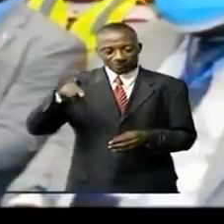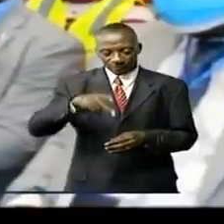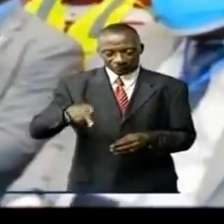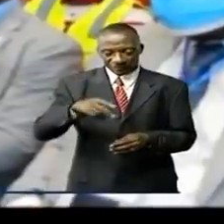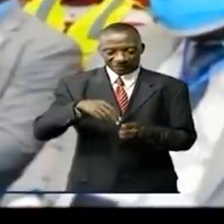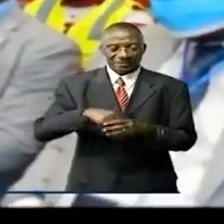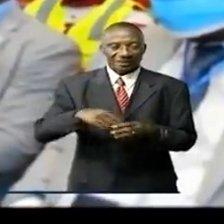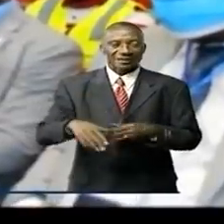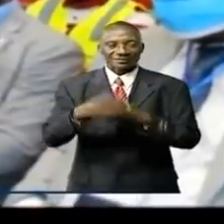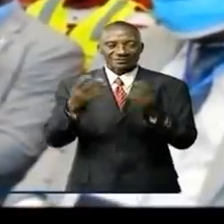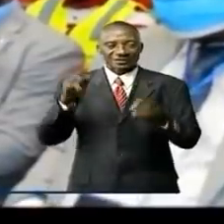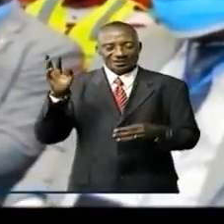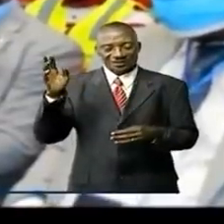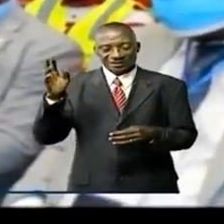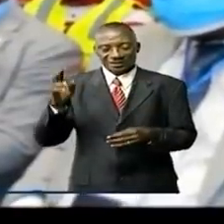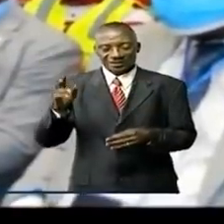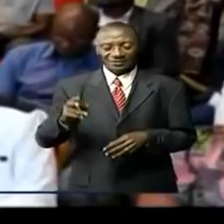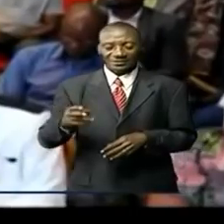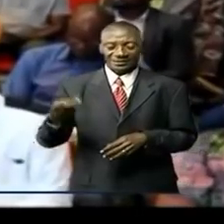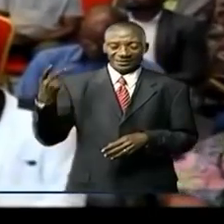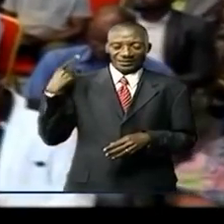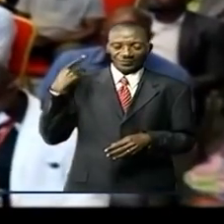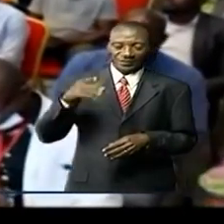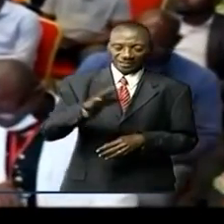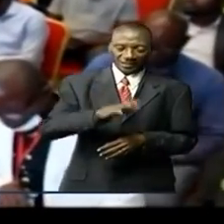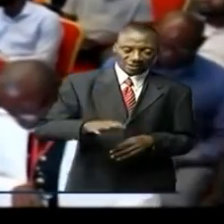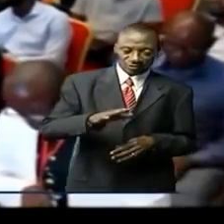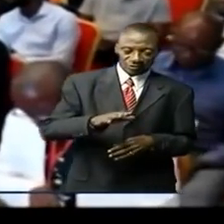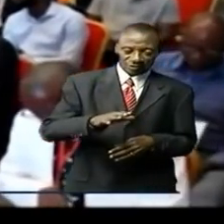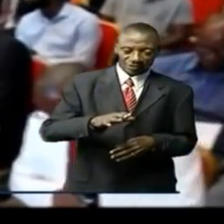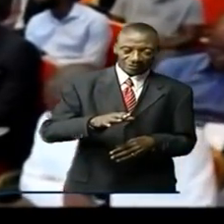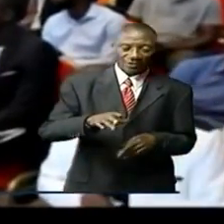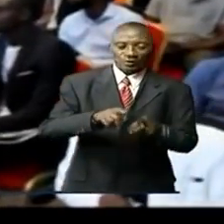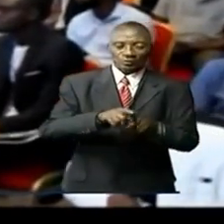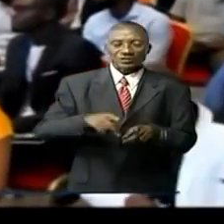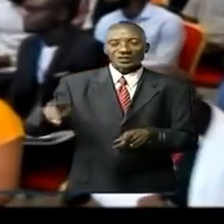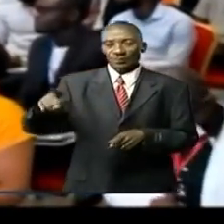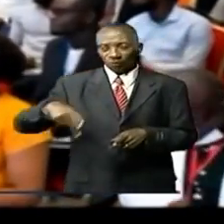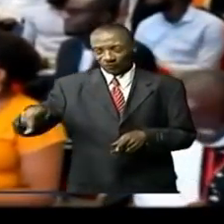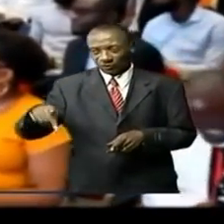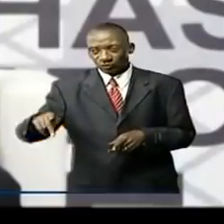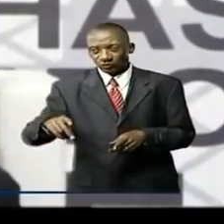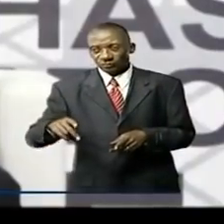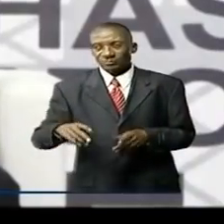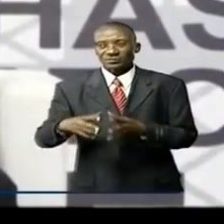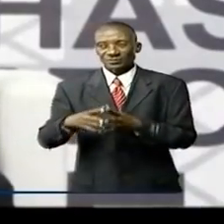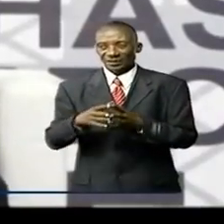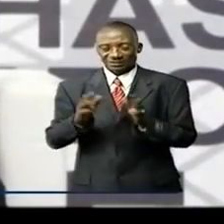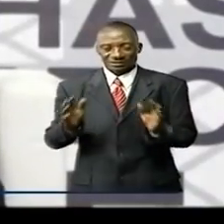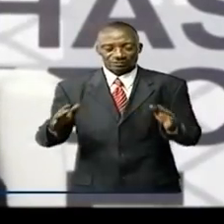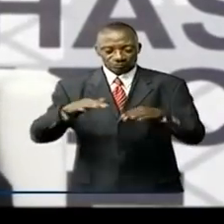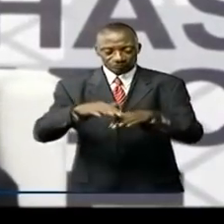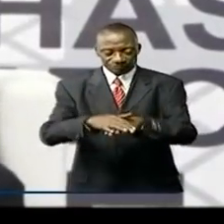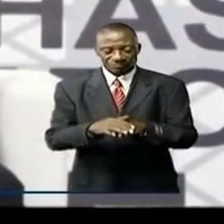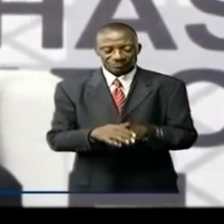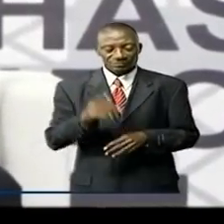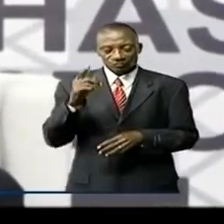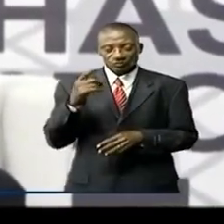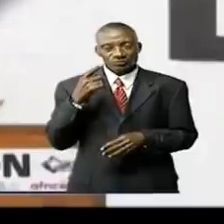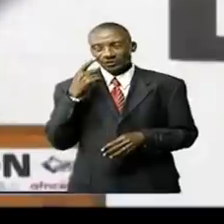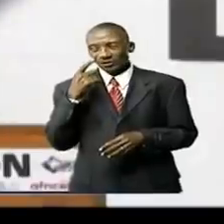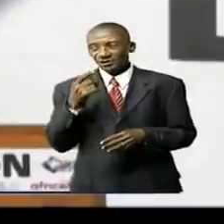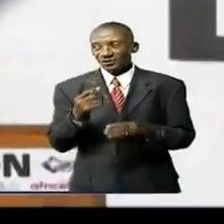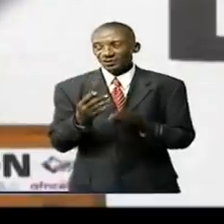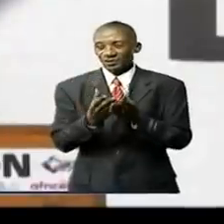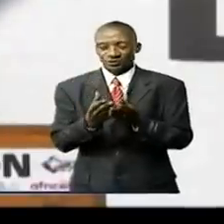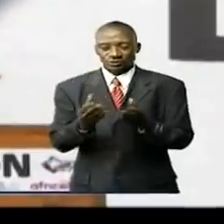députés nationaux et provinciaux, ainsi qu'aux acteurs privés œuvrant dans l'immobilier, de proposer des solutions adaptées au